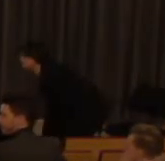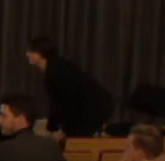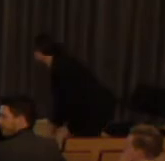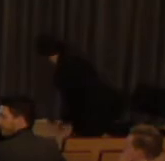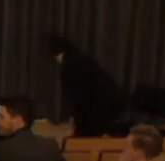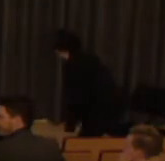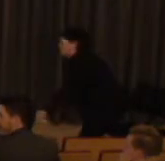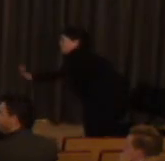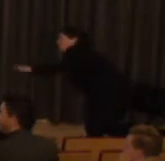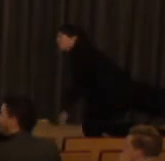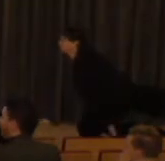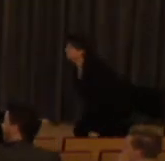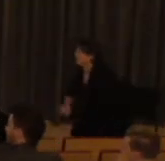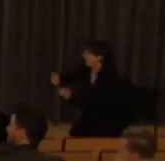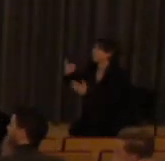Ara continuem l'acte.